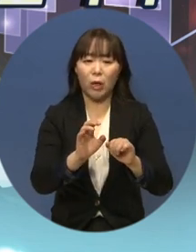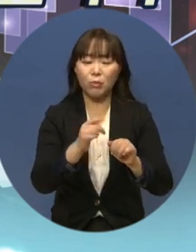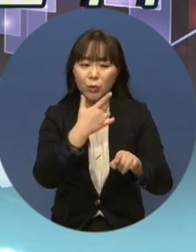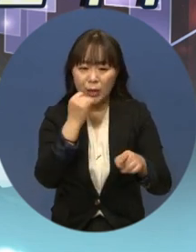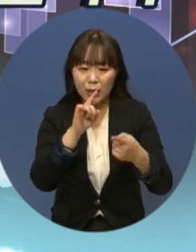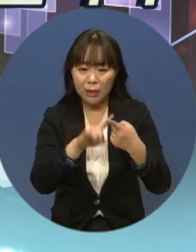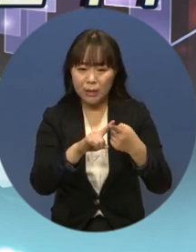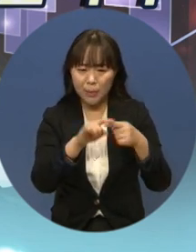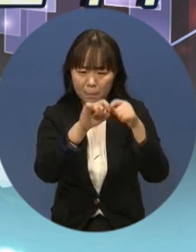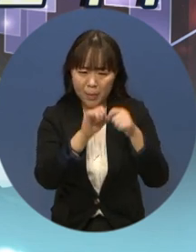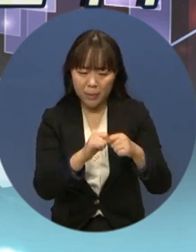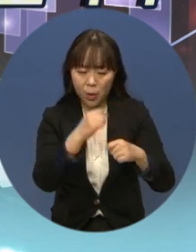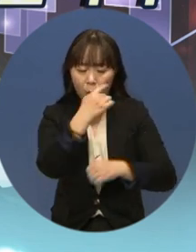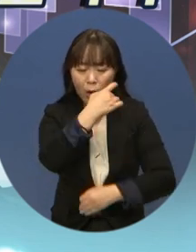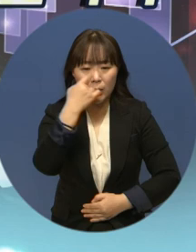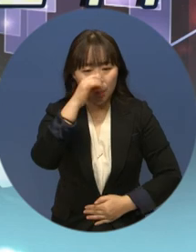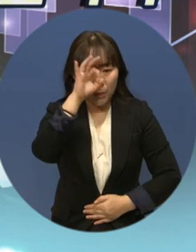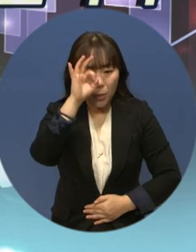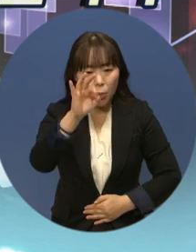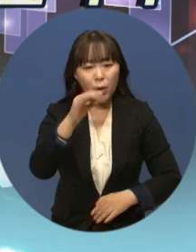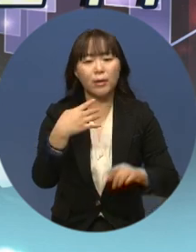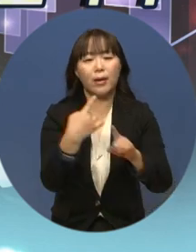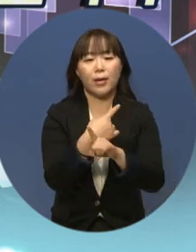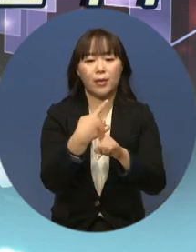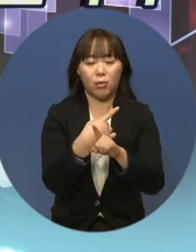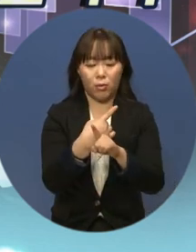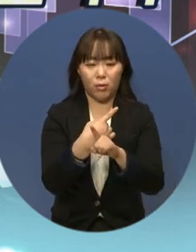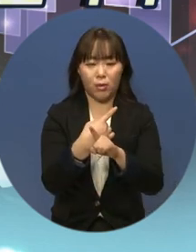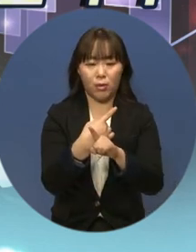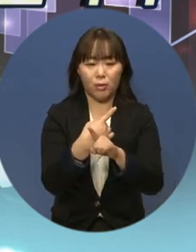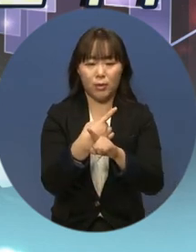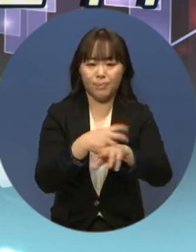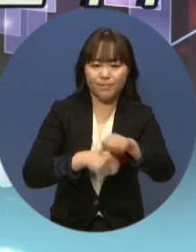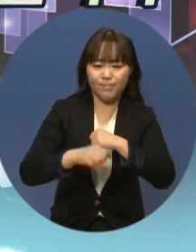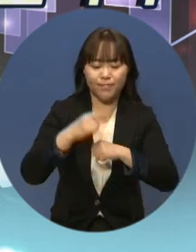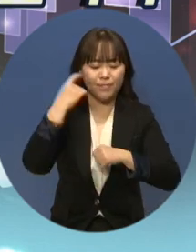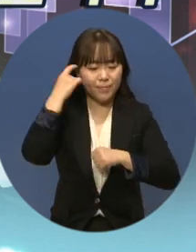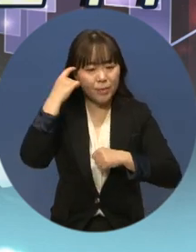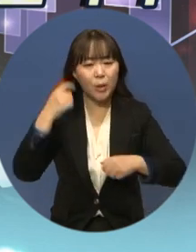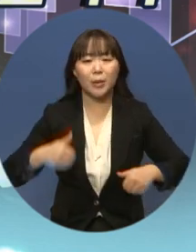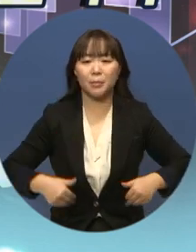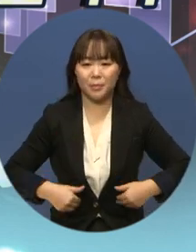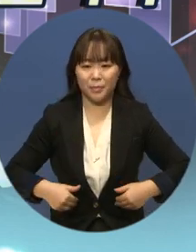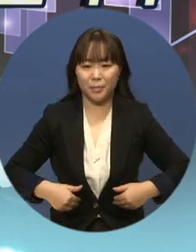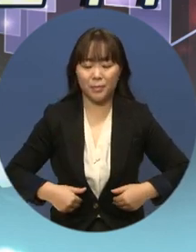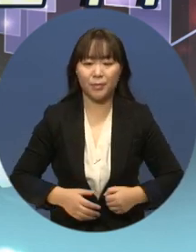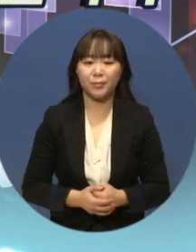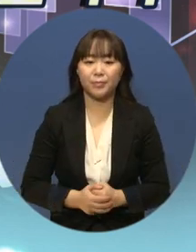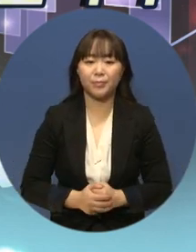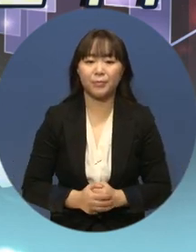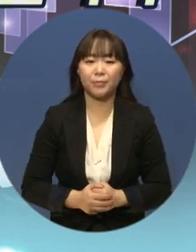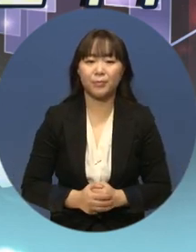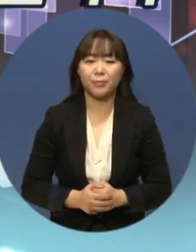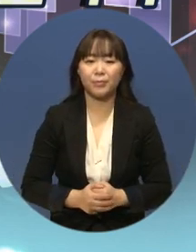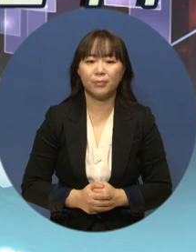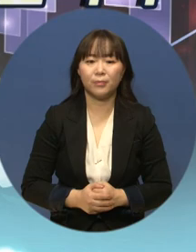부족했는지를 면밀히 검토하고 개선해 나가는 적극적인 의지도 필요한